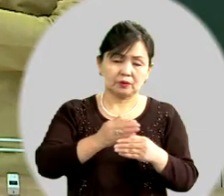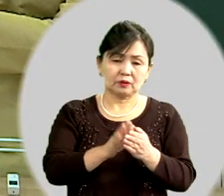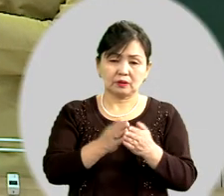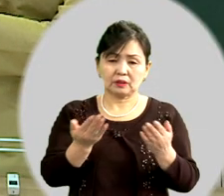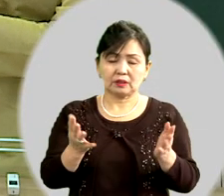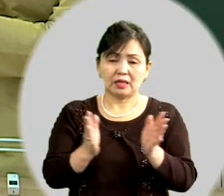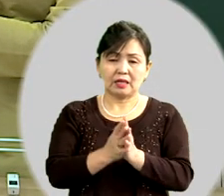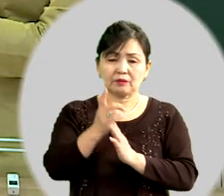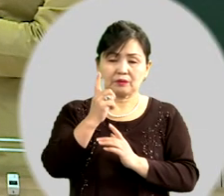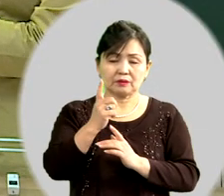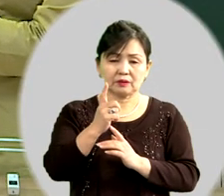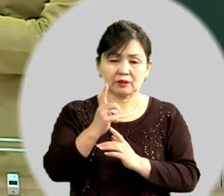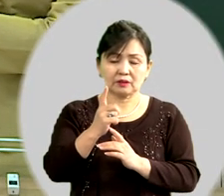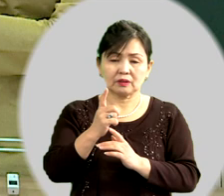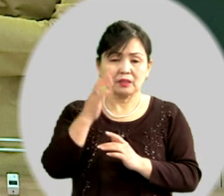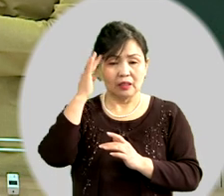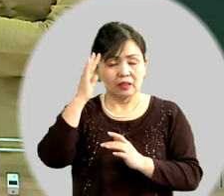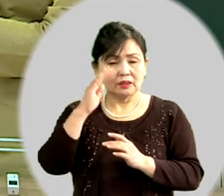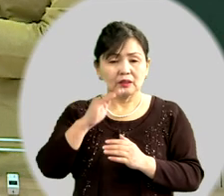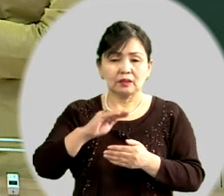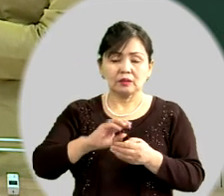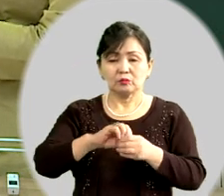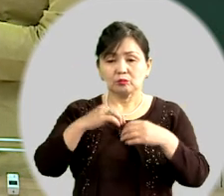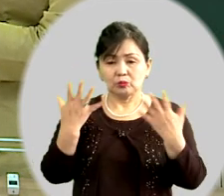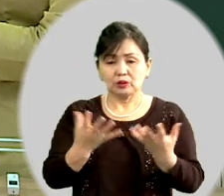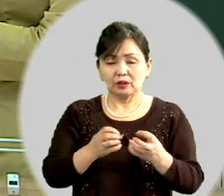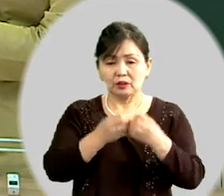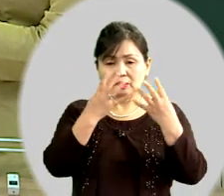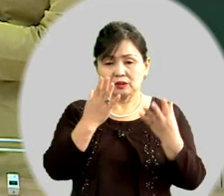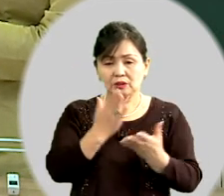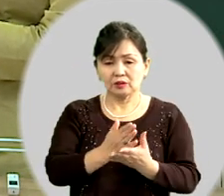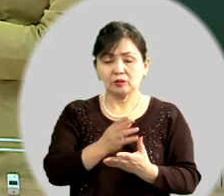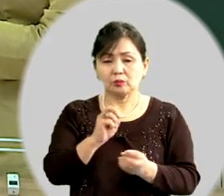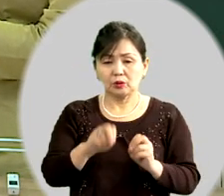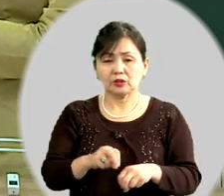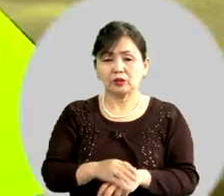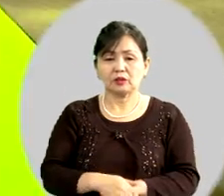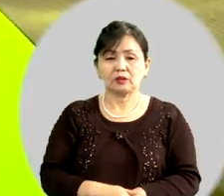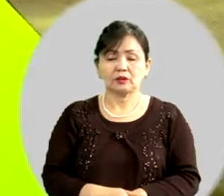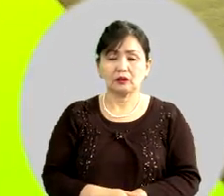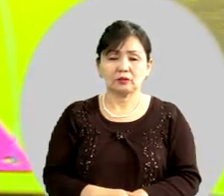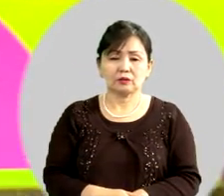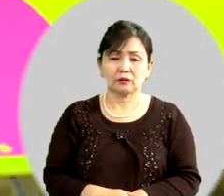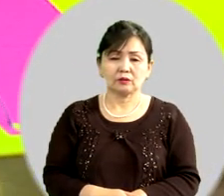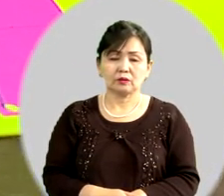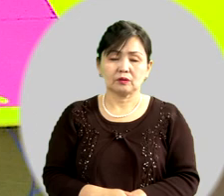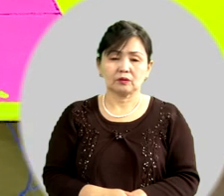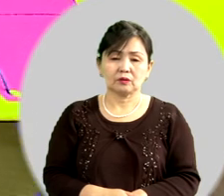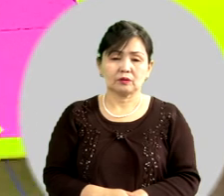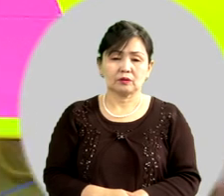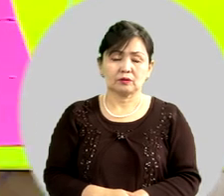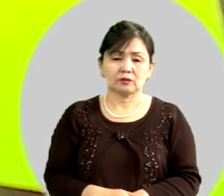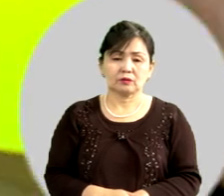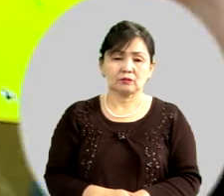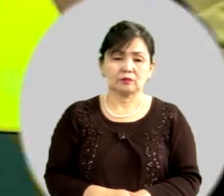болдог. Тэгэхээр бид энд 2 хувилбартай танилцлаа. Энэ дэлгэсийн талбайг ажиглая.